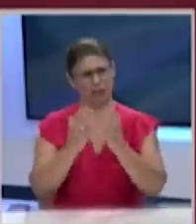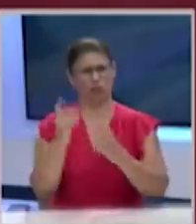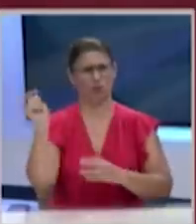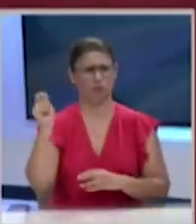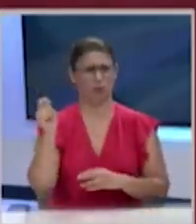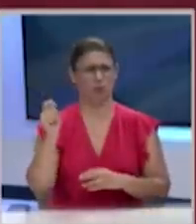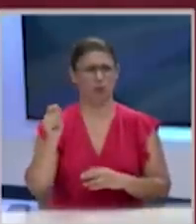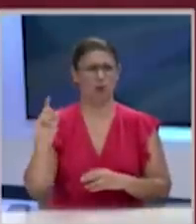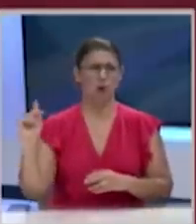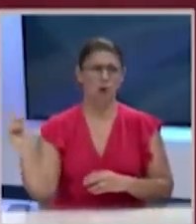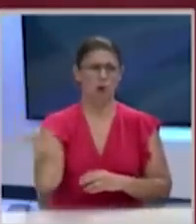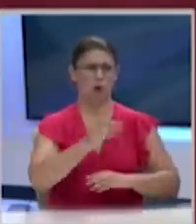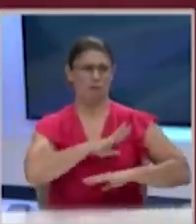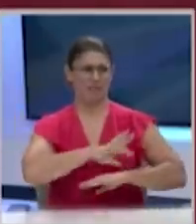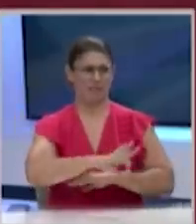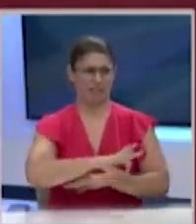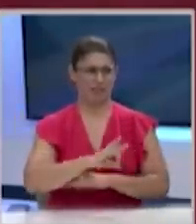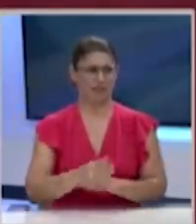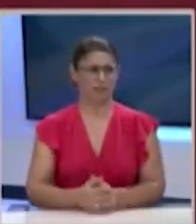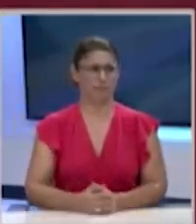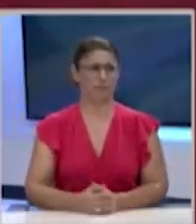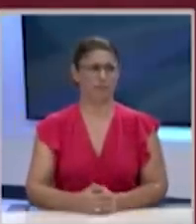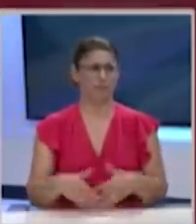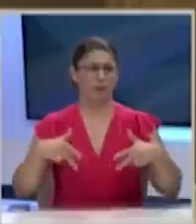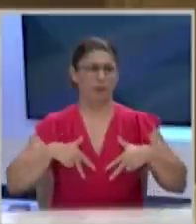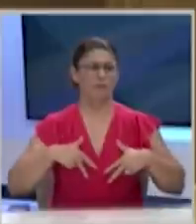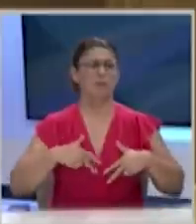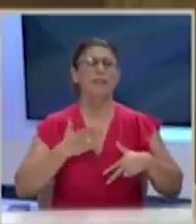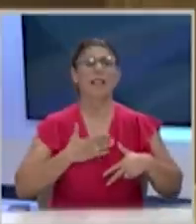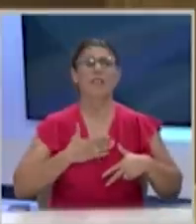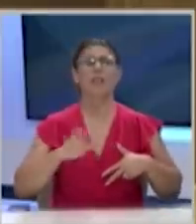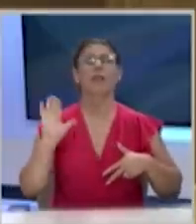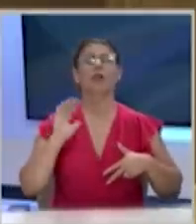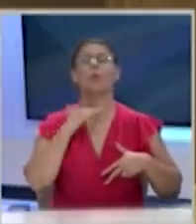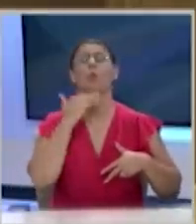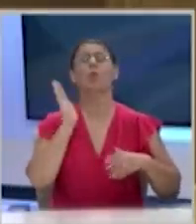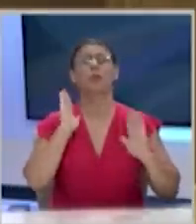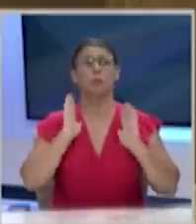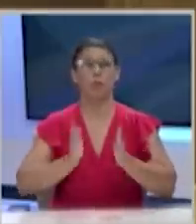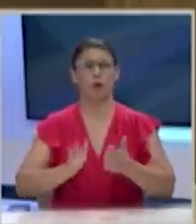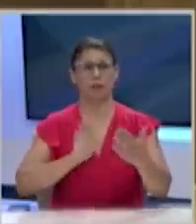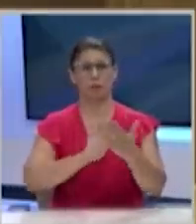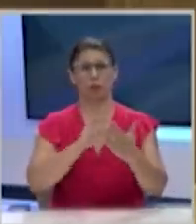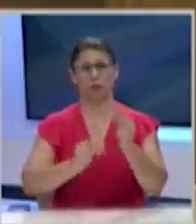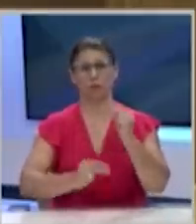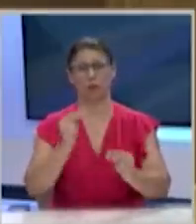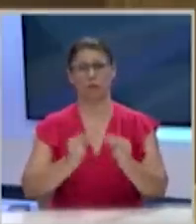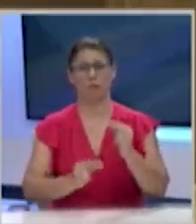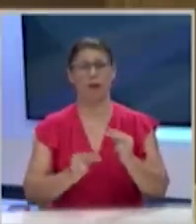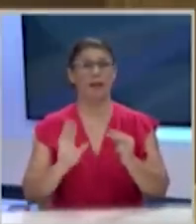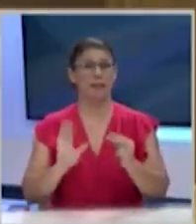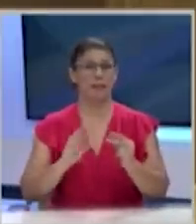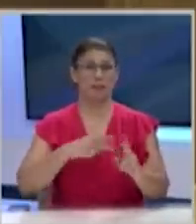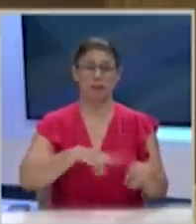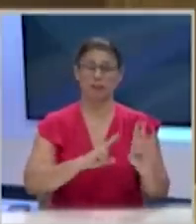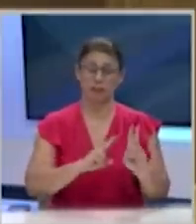πολιτική, όλη αυτή τη στρατηγική, η κυβέρνηση ούτε θέλει, ούτε μπορεί να αντιμετωπίσει το πρόβλημα. Γιατί